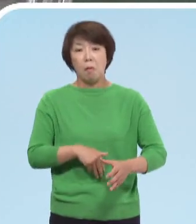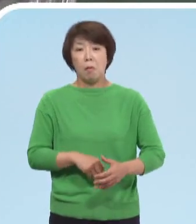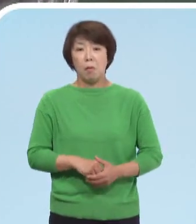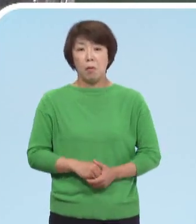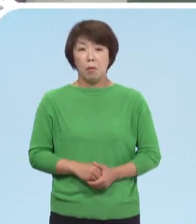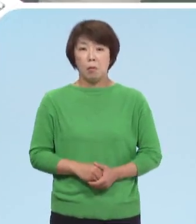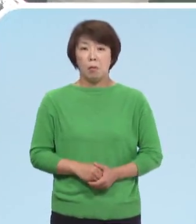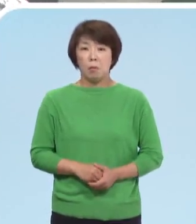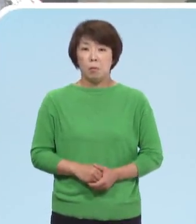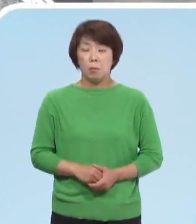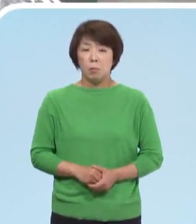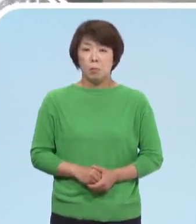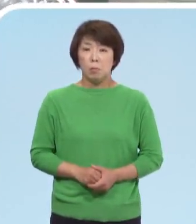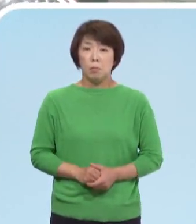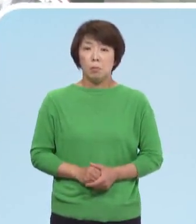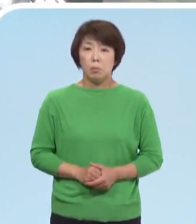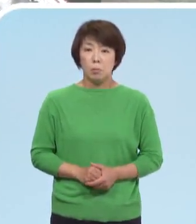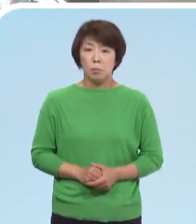ります？